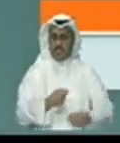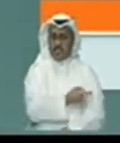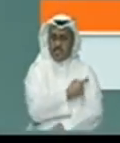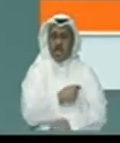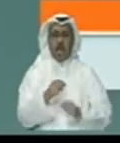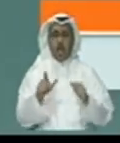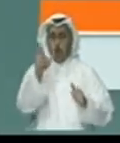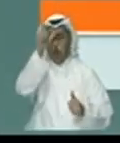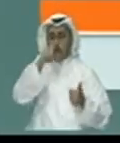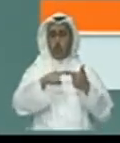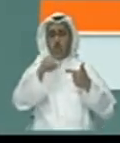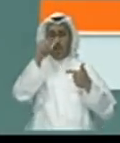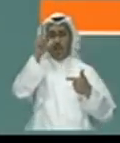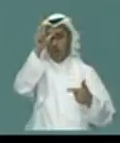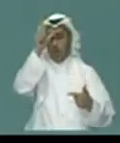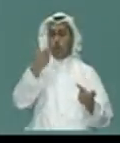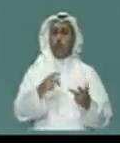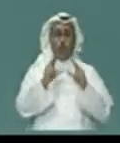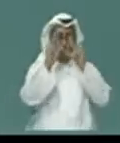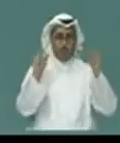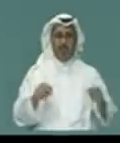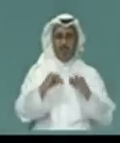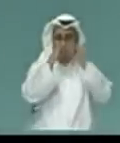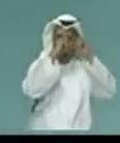ولبنان وغيرها من المناطق.